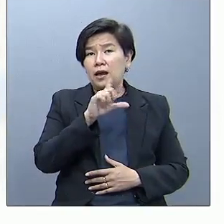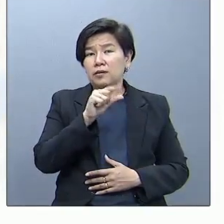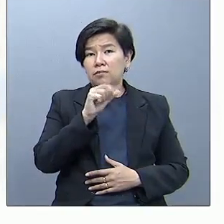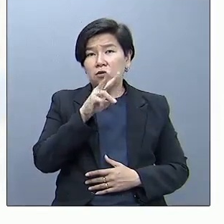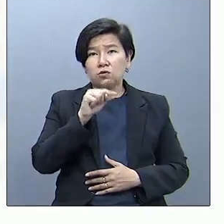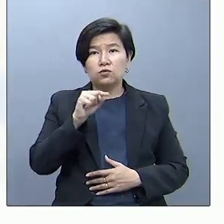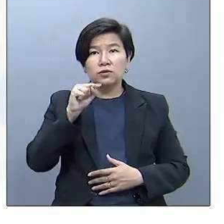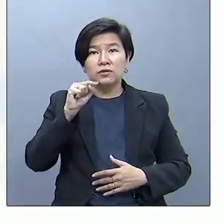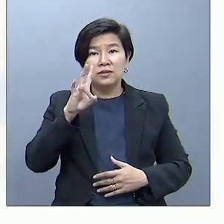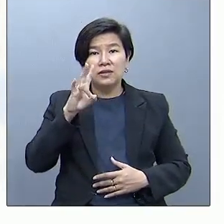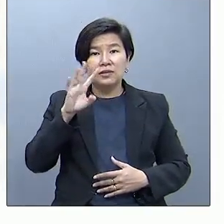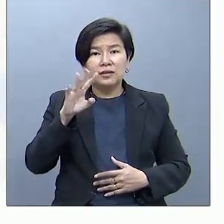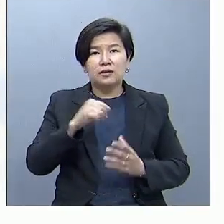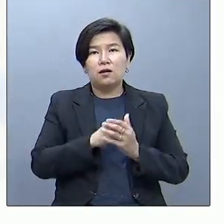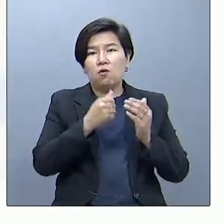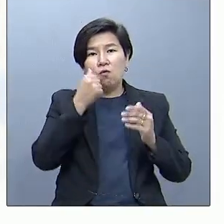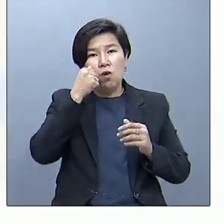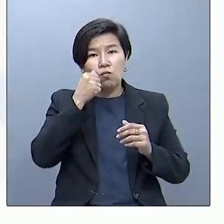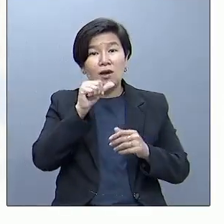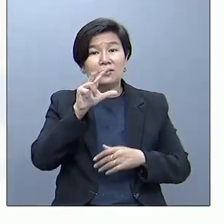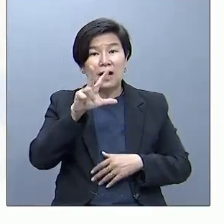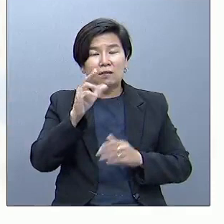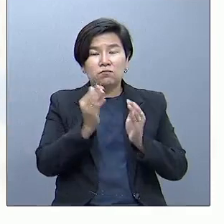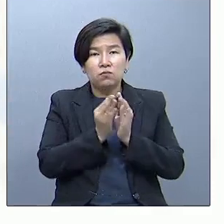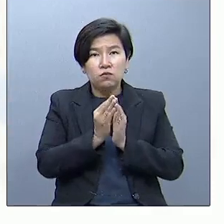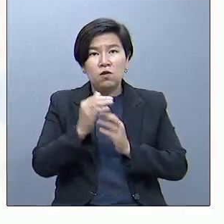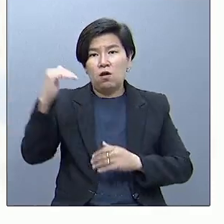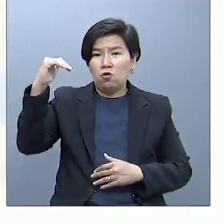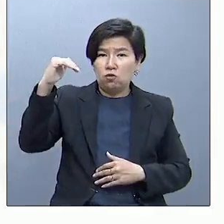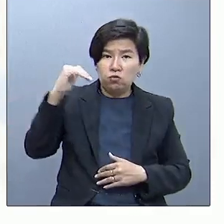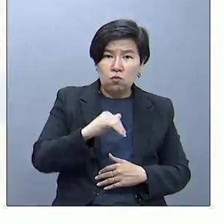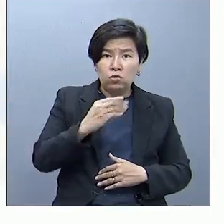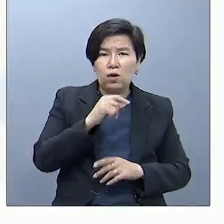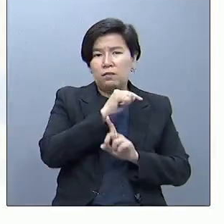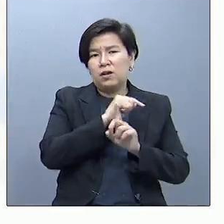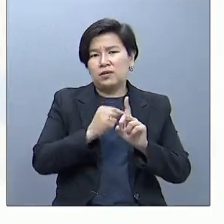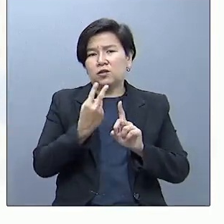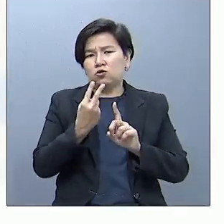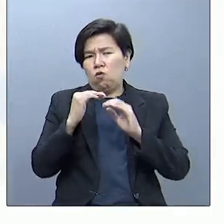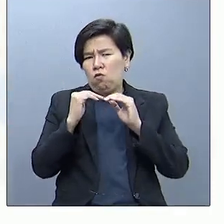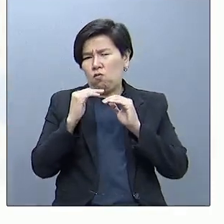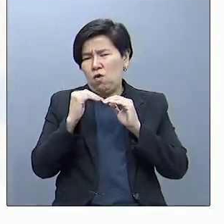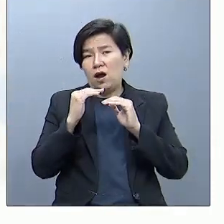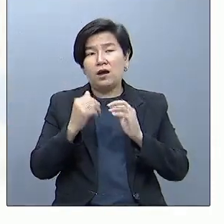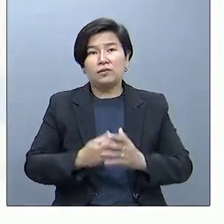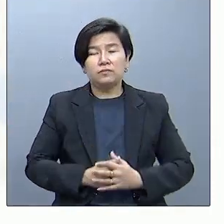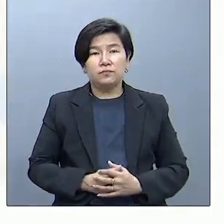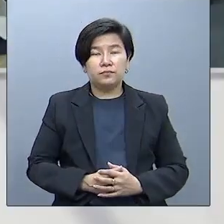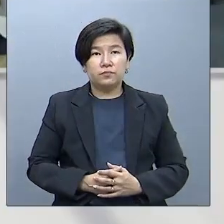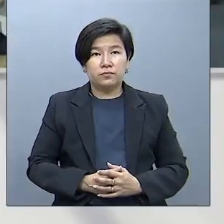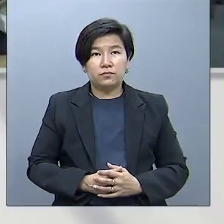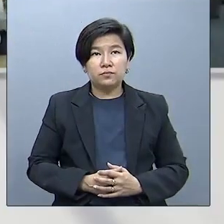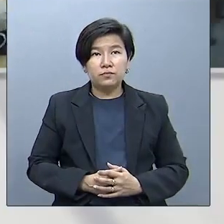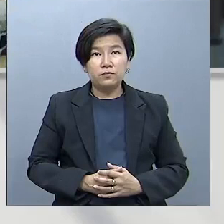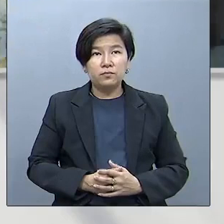74 จุดรวม 3 วันหัเลือกตั้ง ดัชนีย่อตัวลงไป 2% ก่ากว่าค่ะแต่ว่าอย่ที่เคยหบยกเรื่องนี้มา